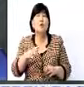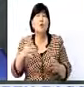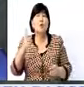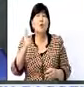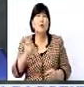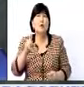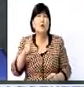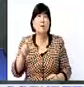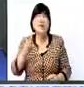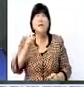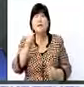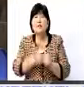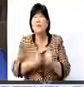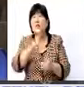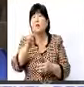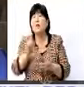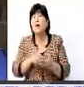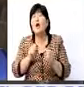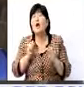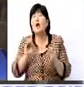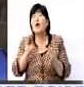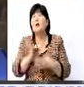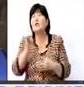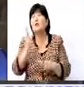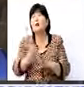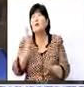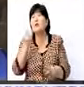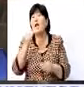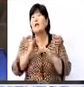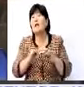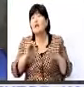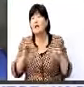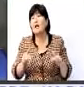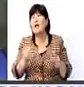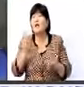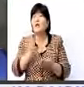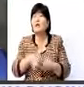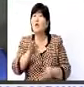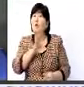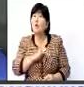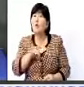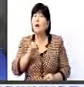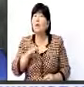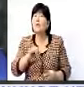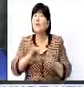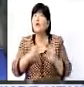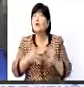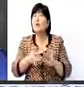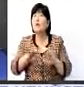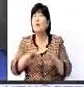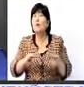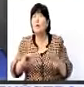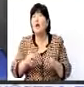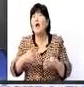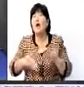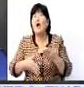сотни посетителей. Среди частых вопросов – как поставить ребенка в очередь в детский сад, стать пользователем портала электронного правительства,